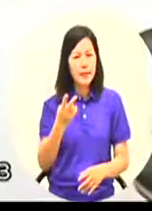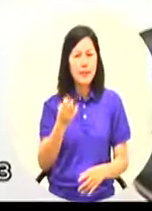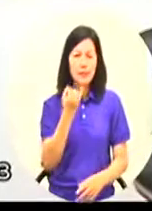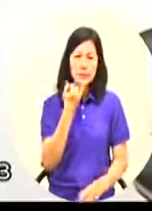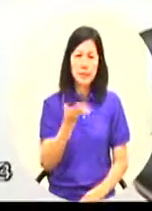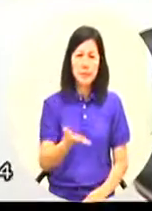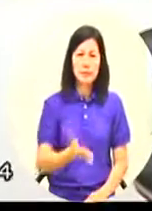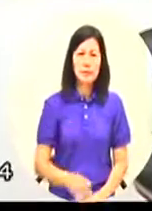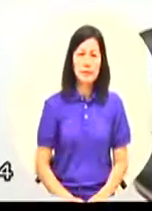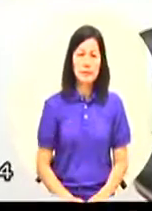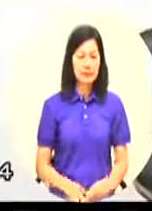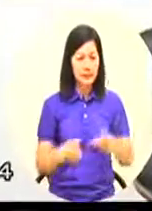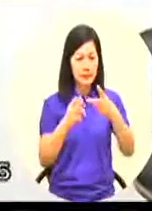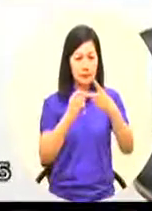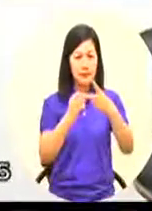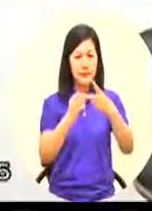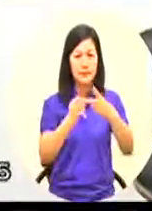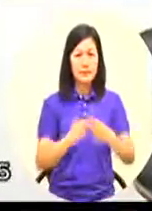第二，